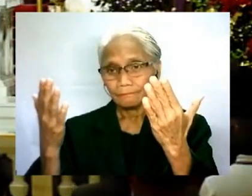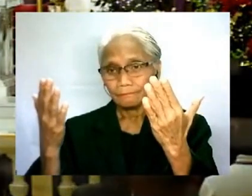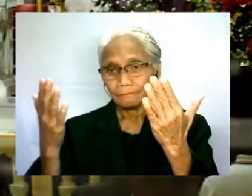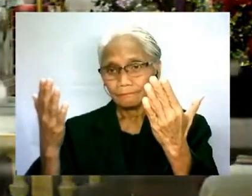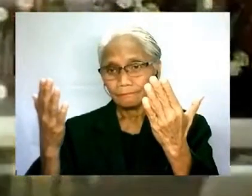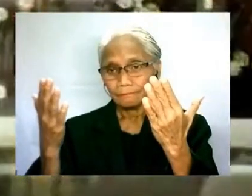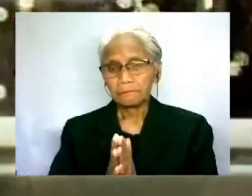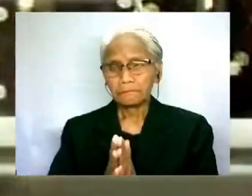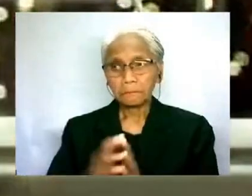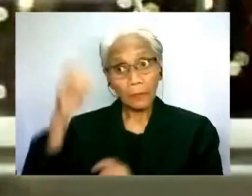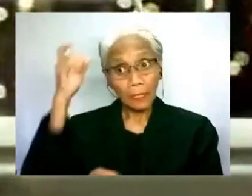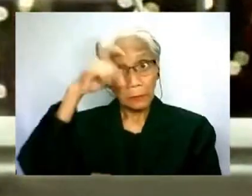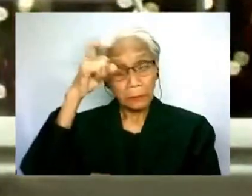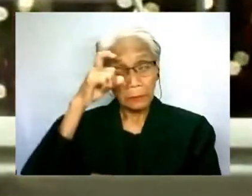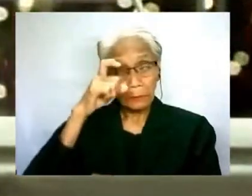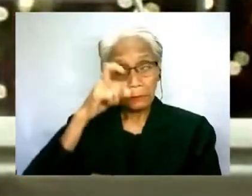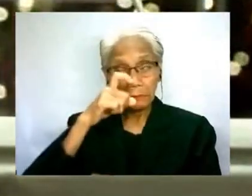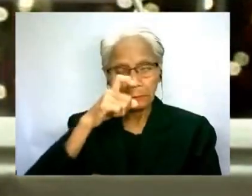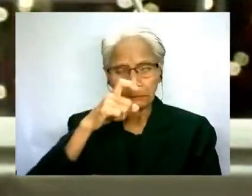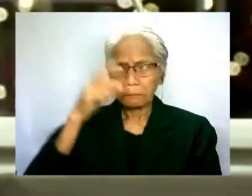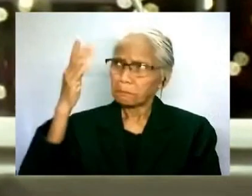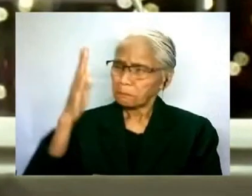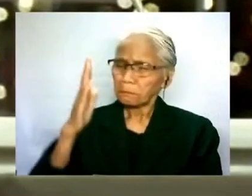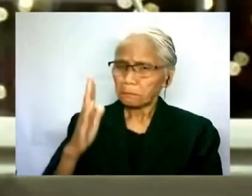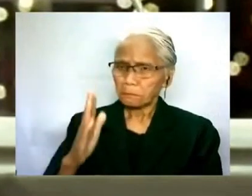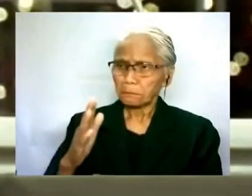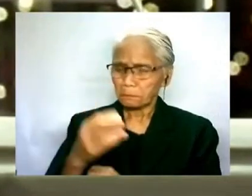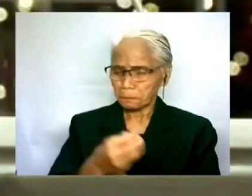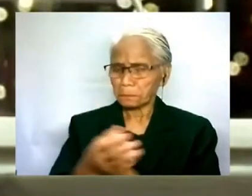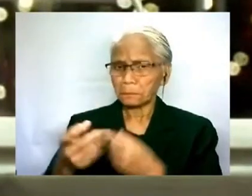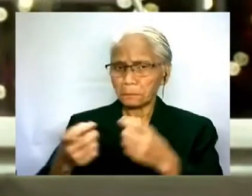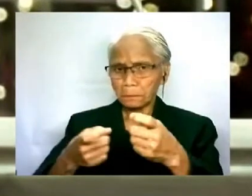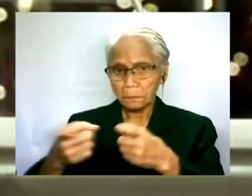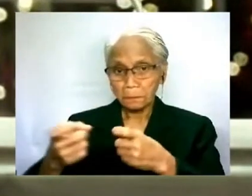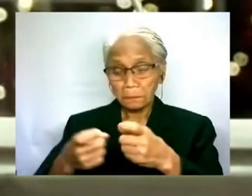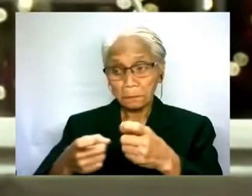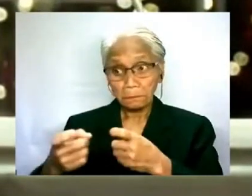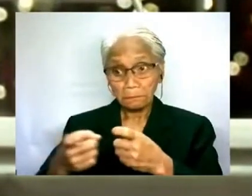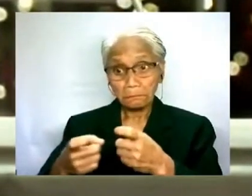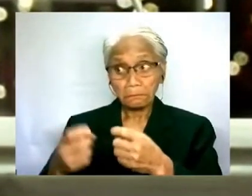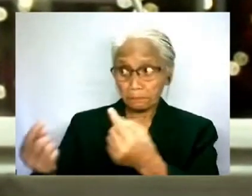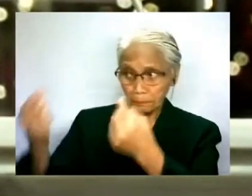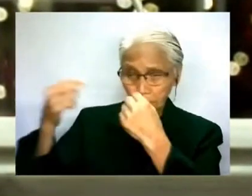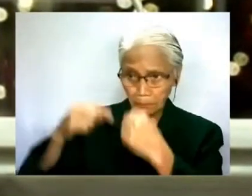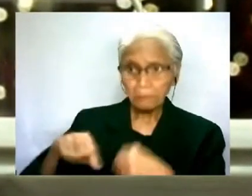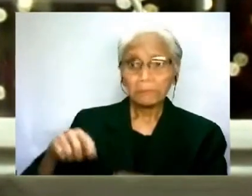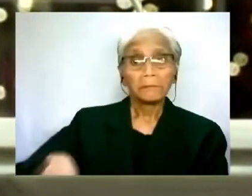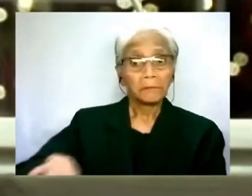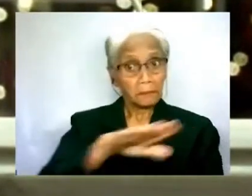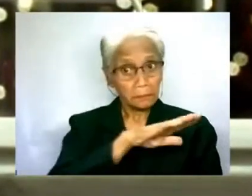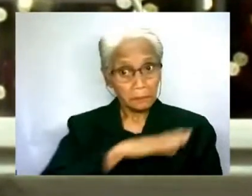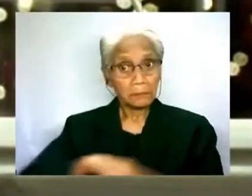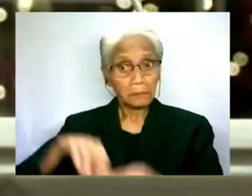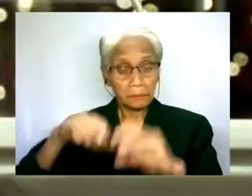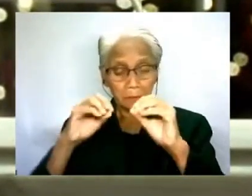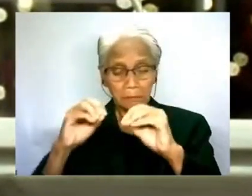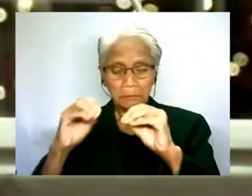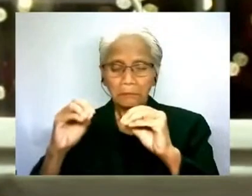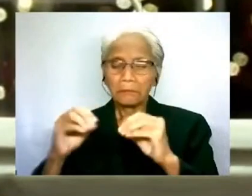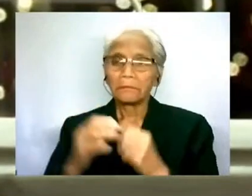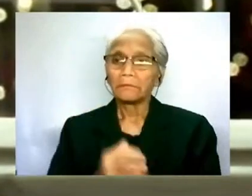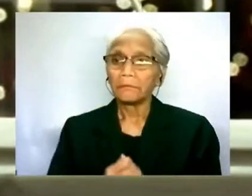Karunungan ng may kapal, tanayong pangasiwaan, halina't kami turuan.